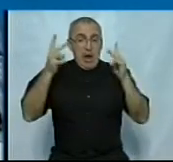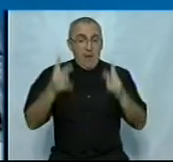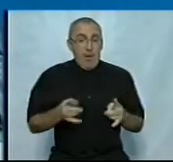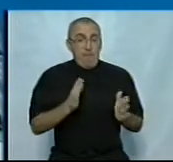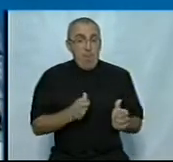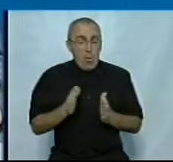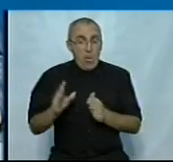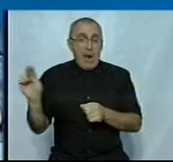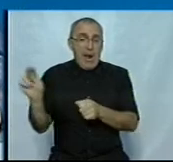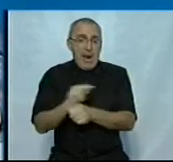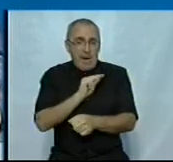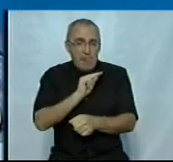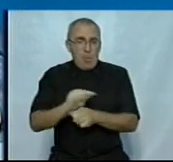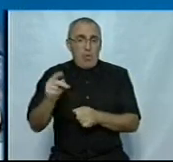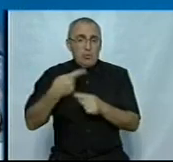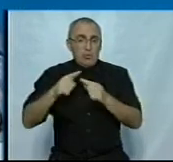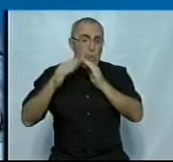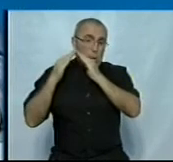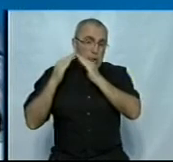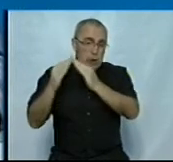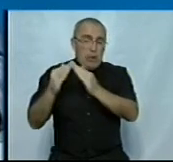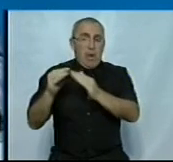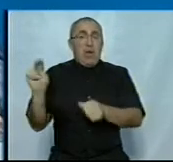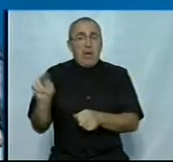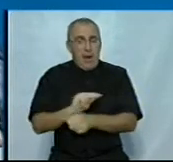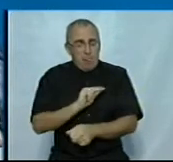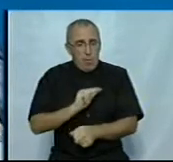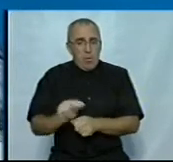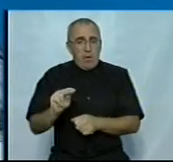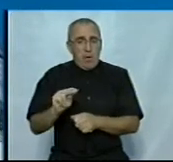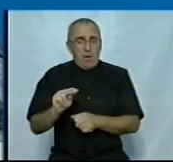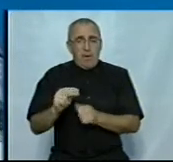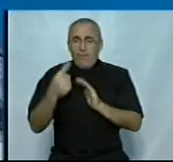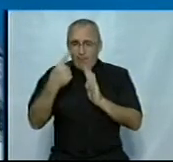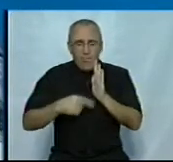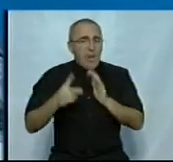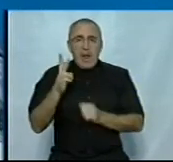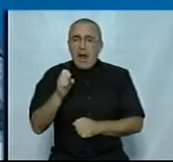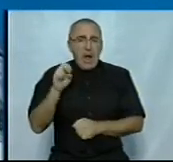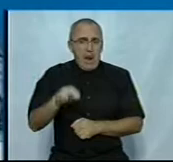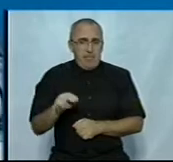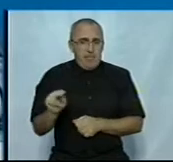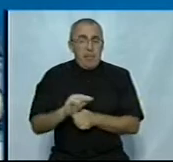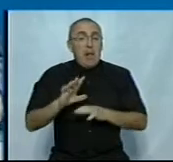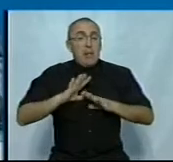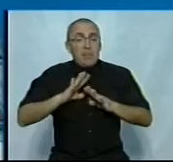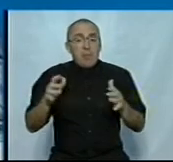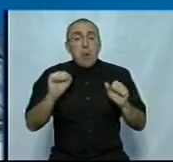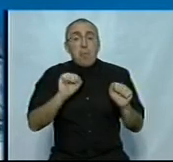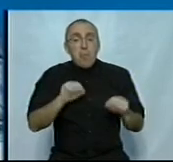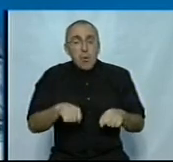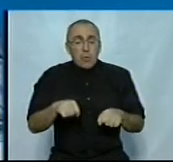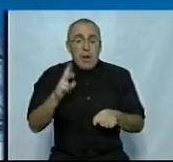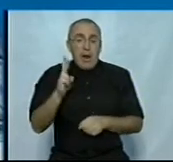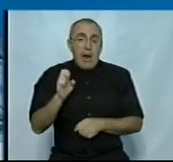порядку ремонтували цю кришу. І ремонтували, повірте мені, не капітально, бо не було можливості